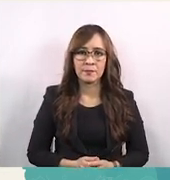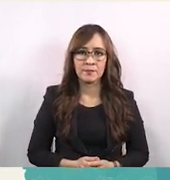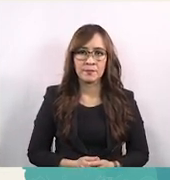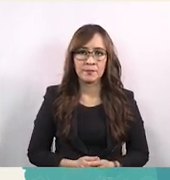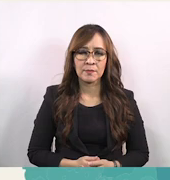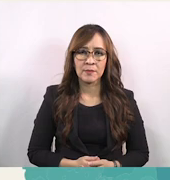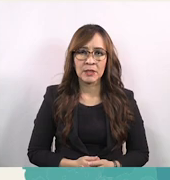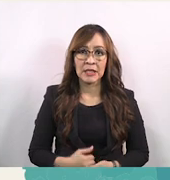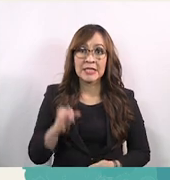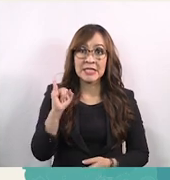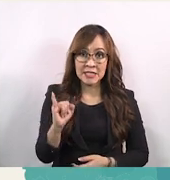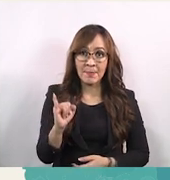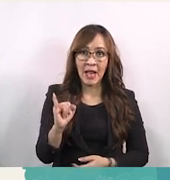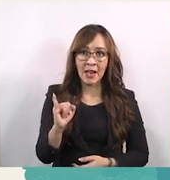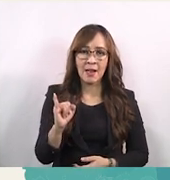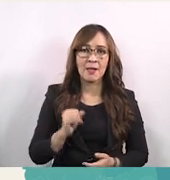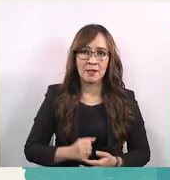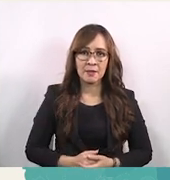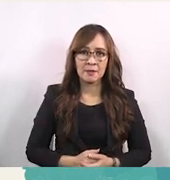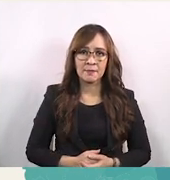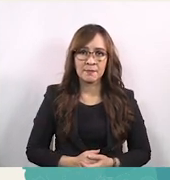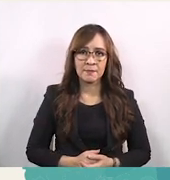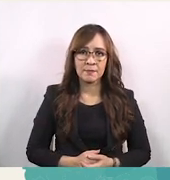Hai hysplit sepele